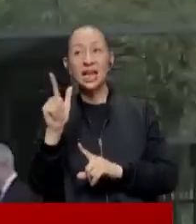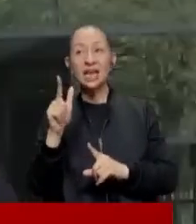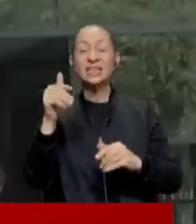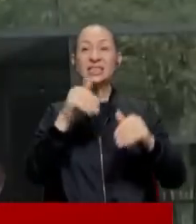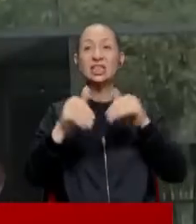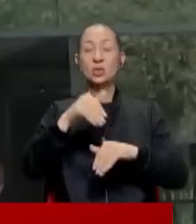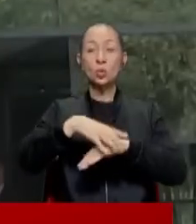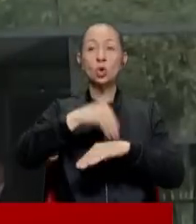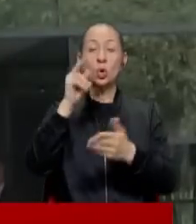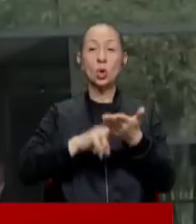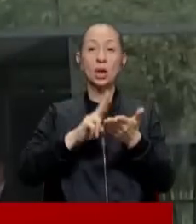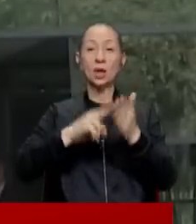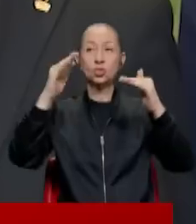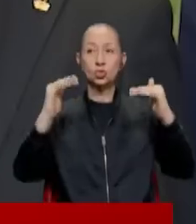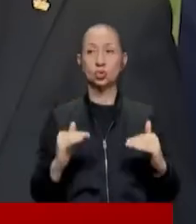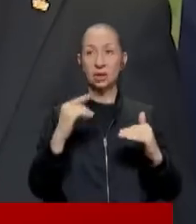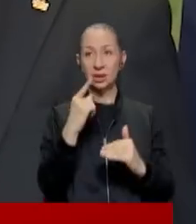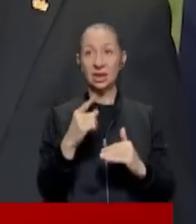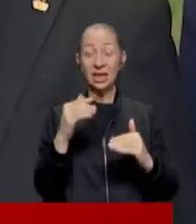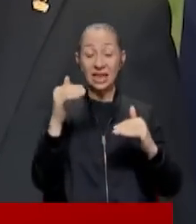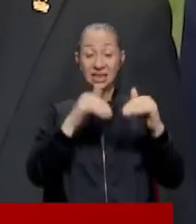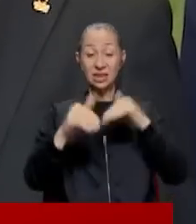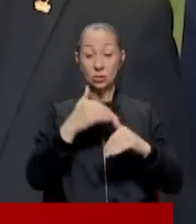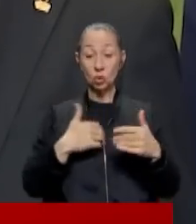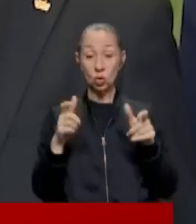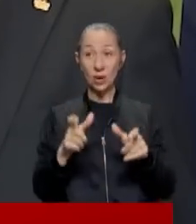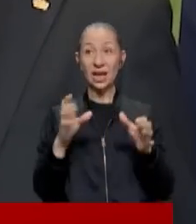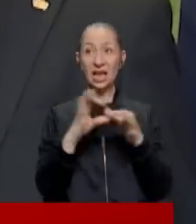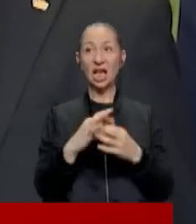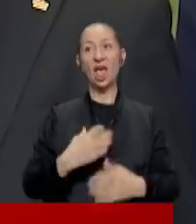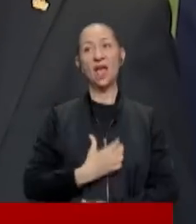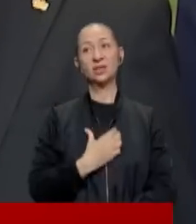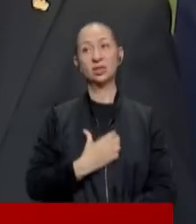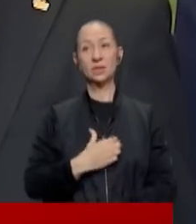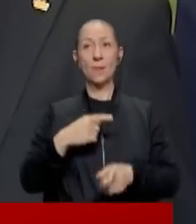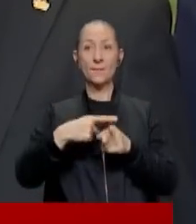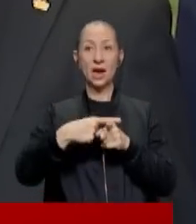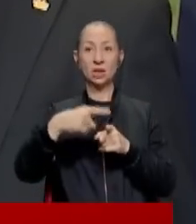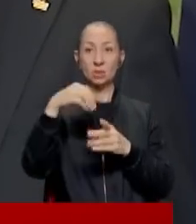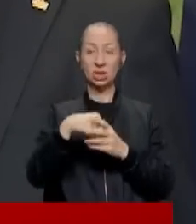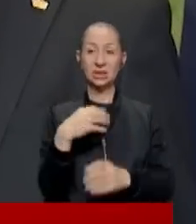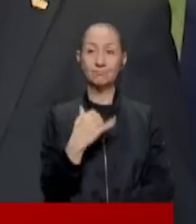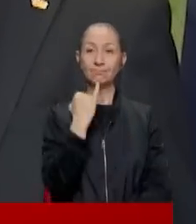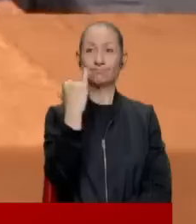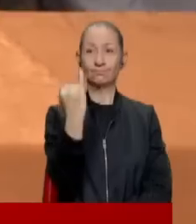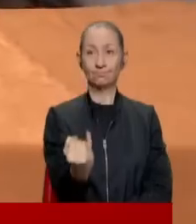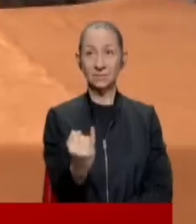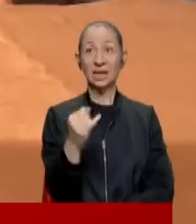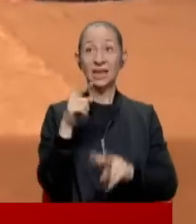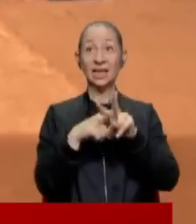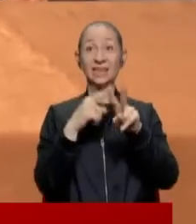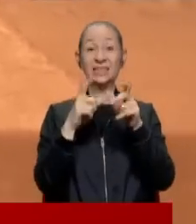seçim kurulları üyelikleri düşecek dedi seçim güvenliği ile ilgili endişelerimizi paylaşmak için kendisini ziyaret ettik